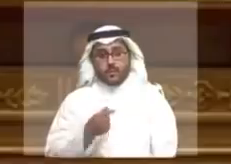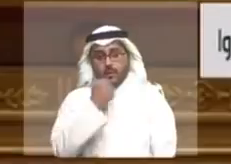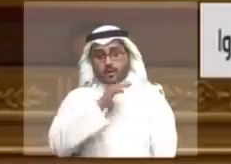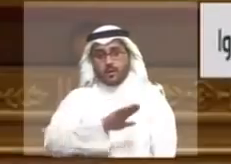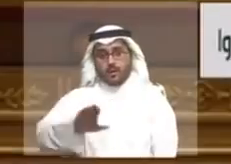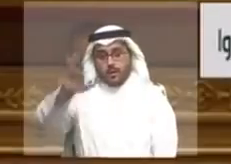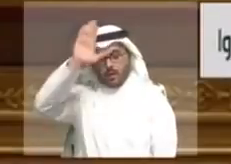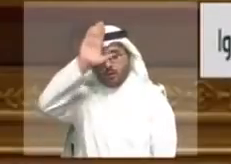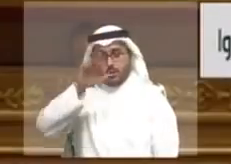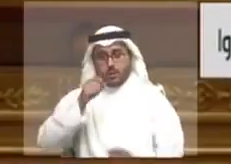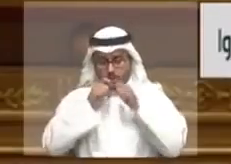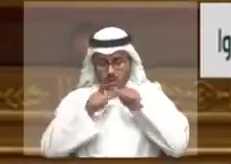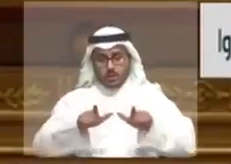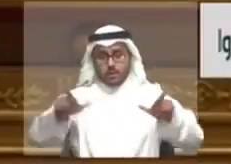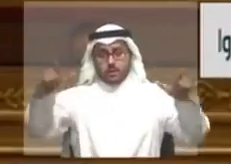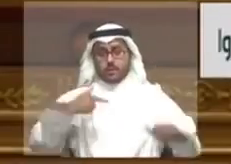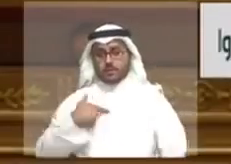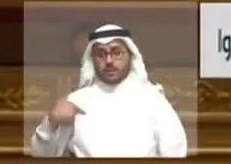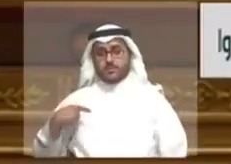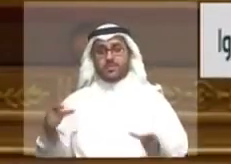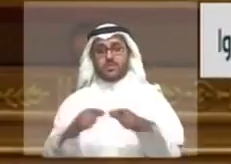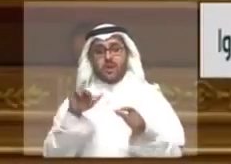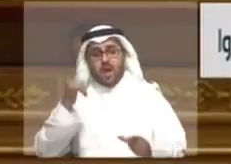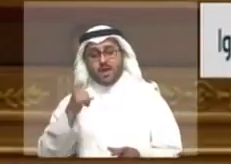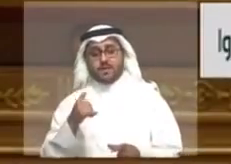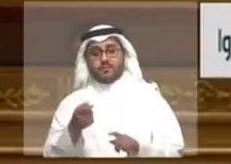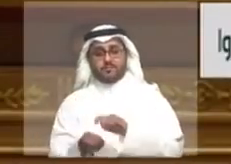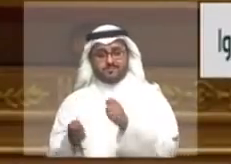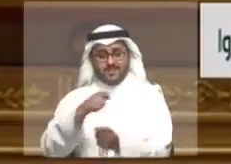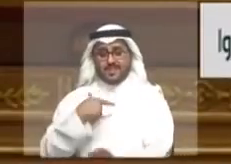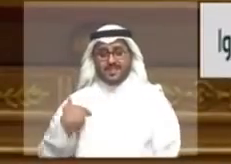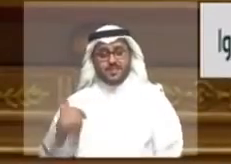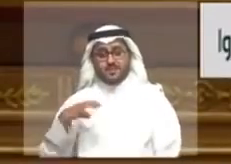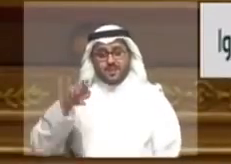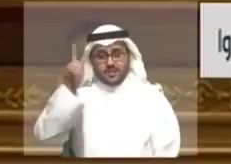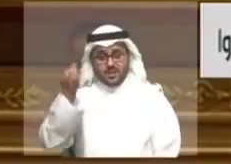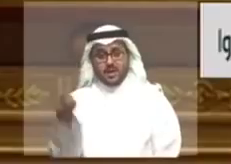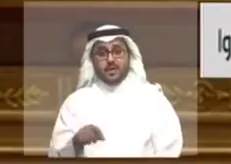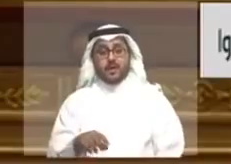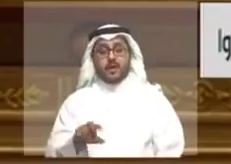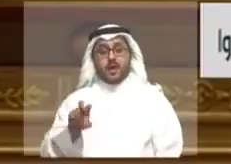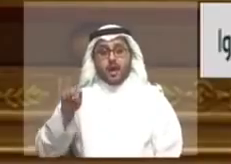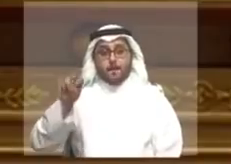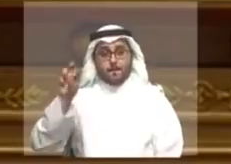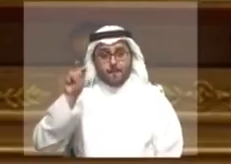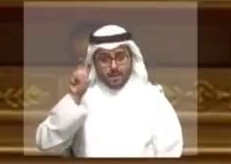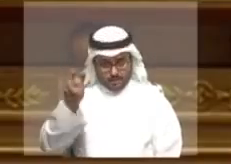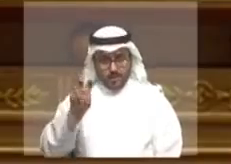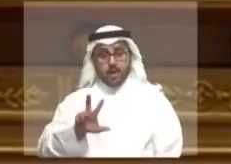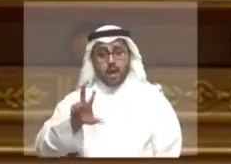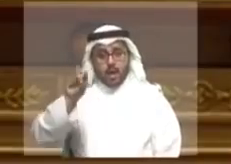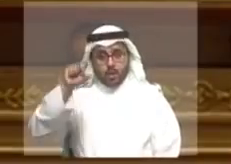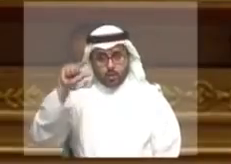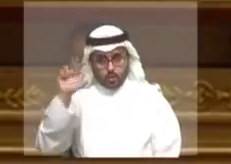خادم الحرمين الشريفين يعلن تسمية القمة العربية 29 بقمة القدس وتبرع المملكة